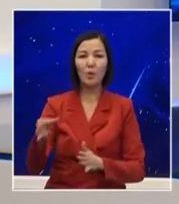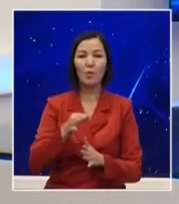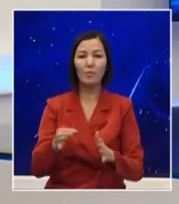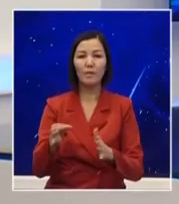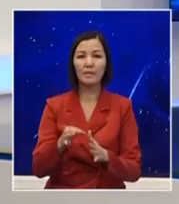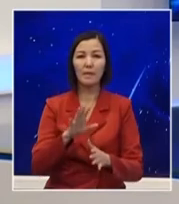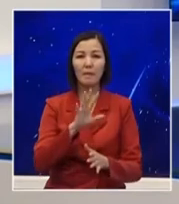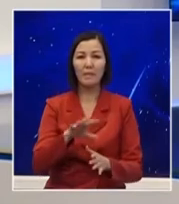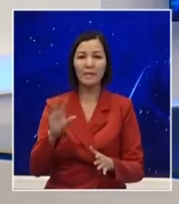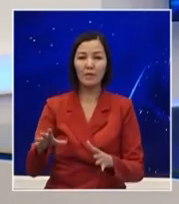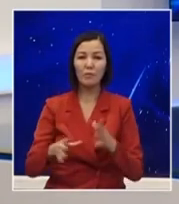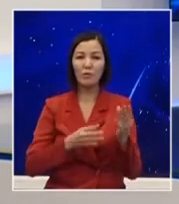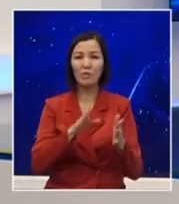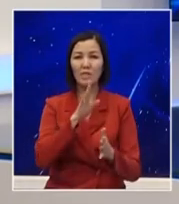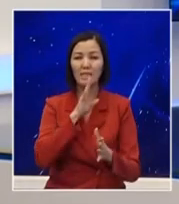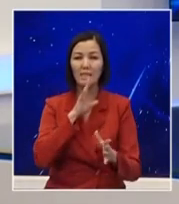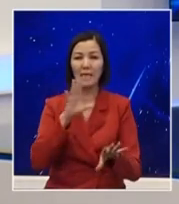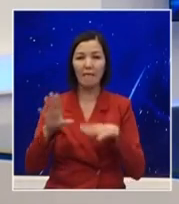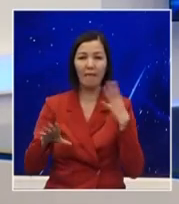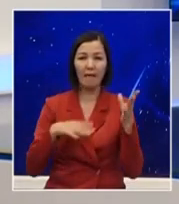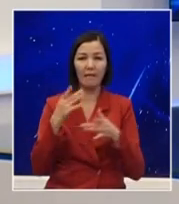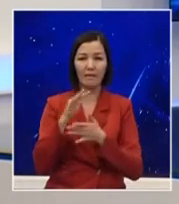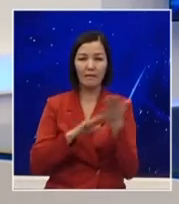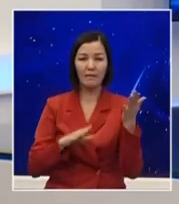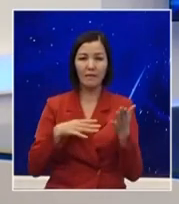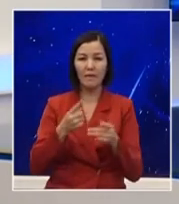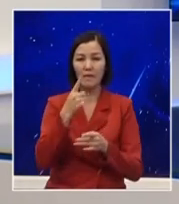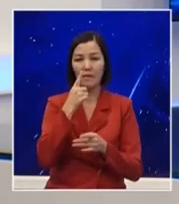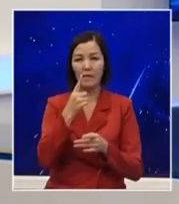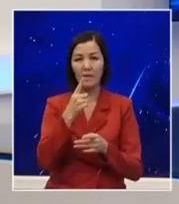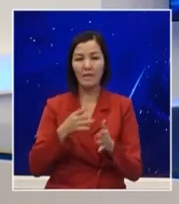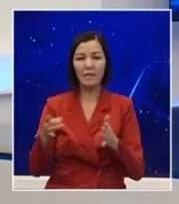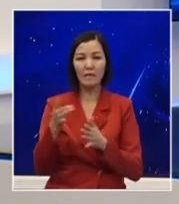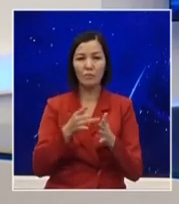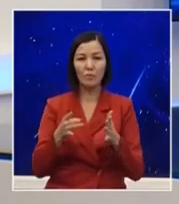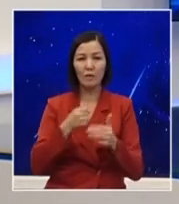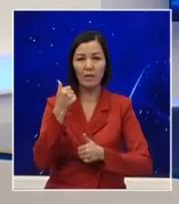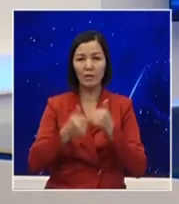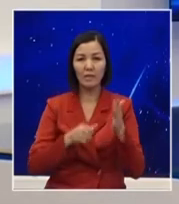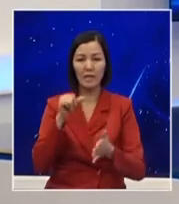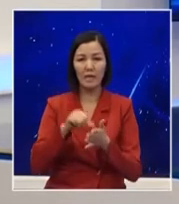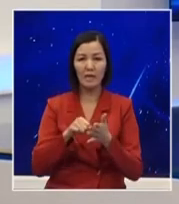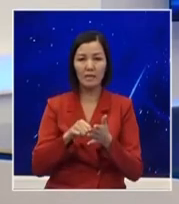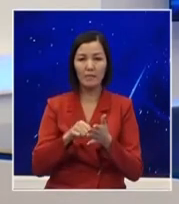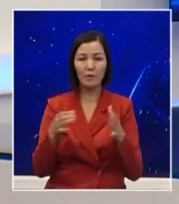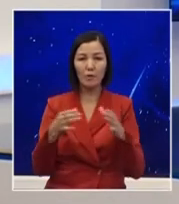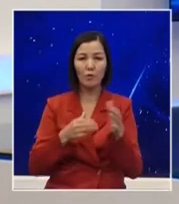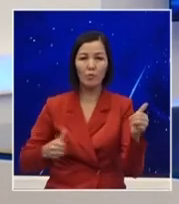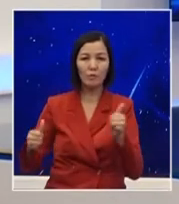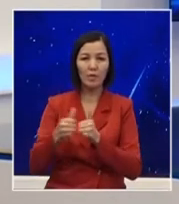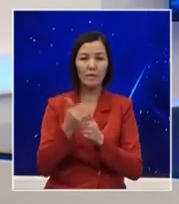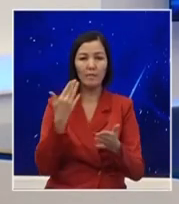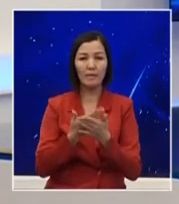Облыстың баскетбол шығыздары қазір нағыз бабында. Жерлестеріміз жуырда екі республикалық жарысқа қатысып, екеуінде де топ